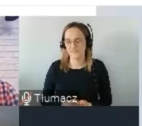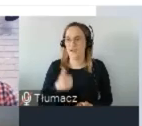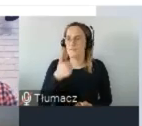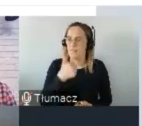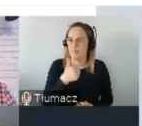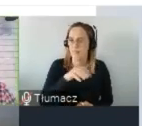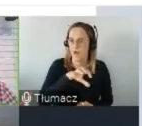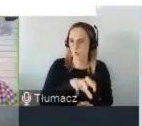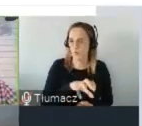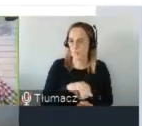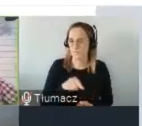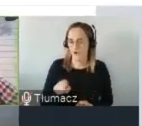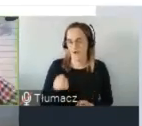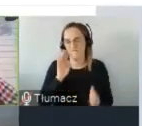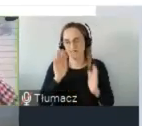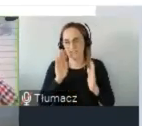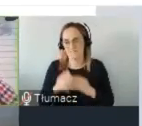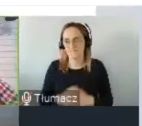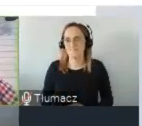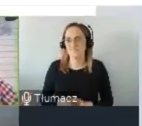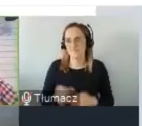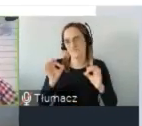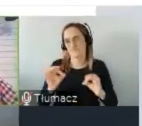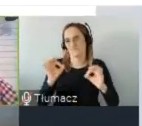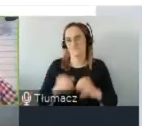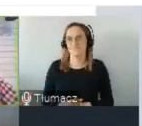grup. Dobra.